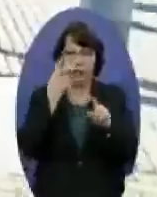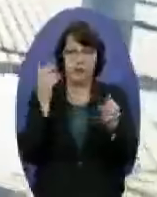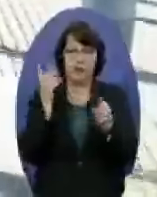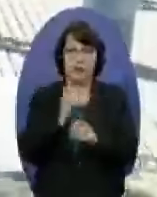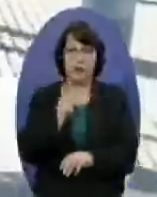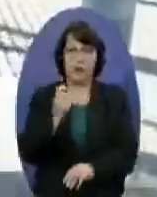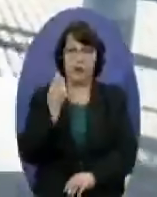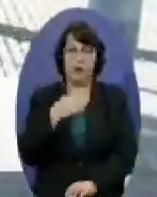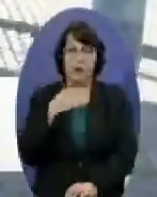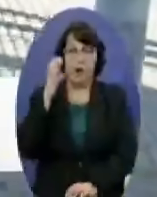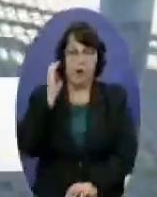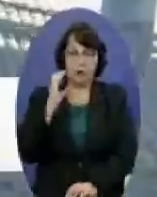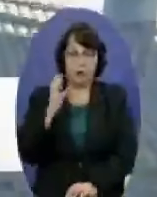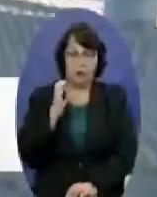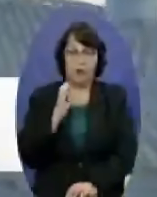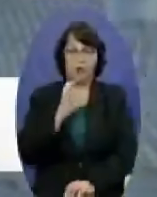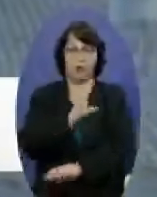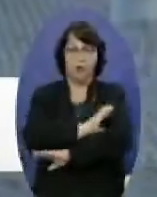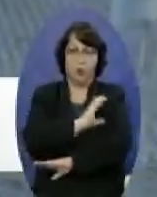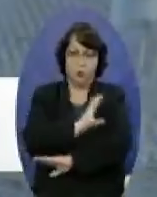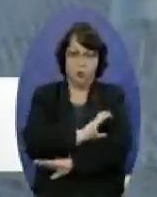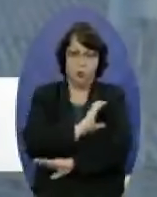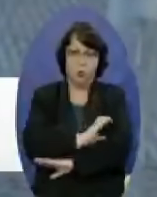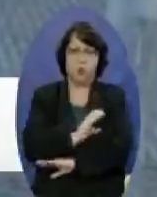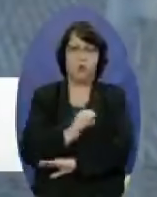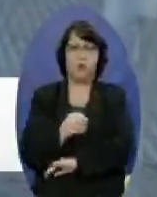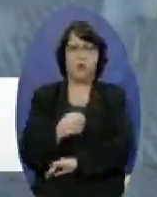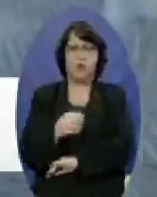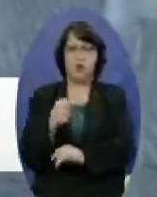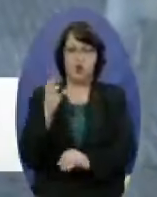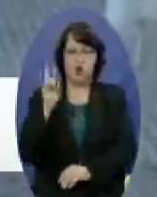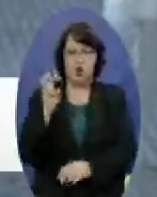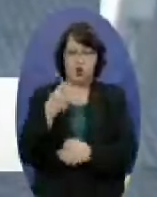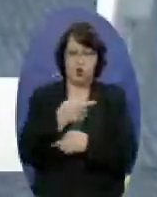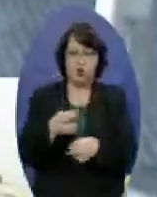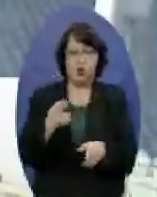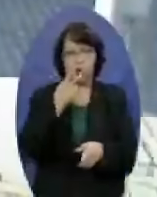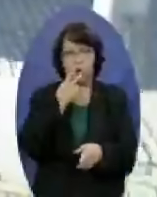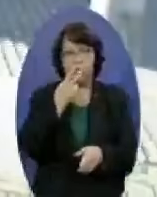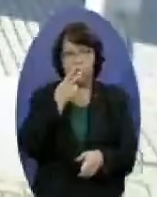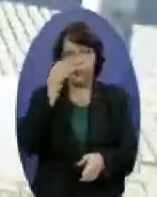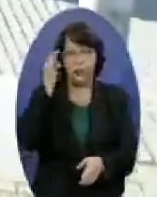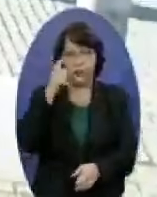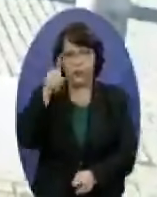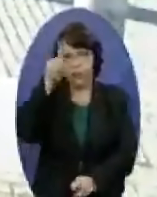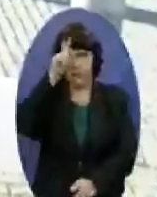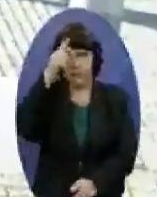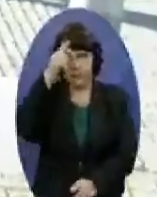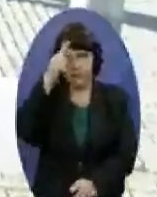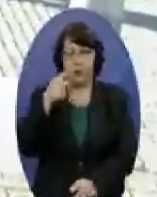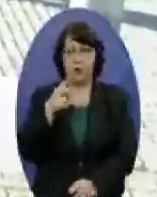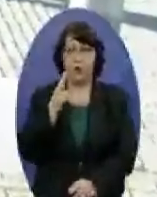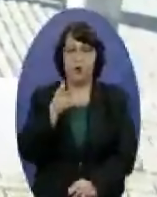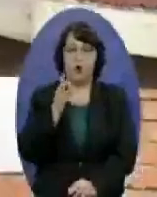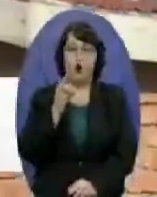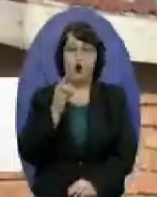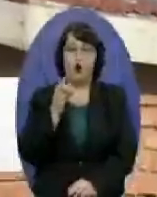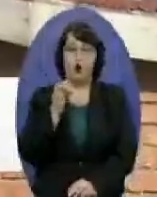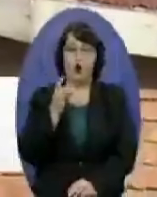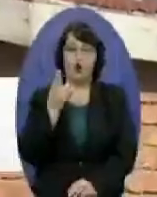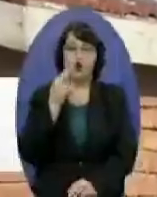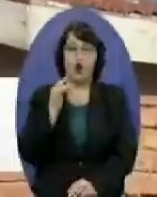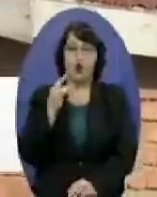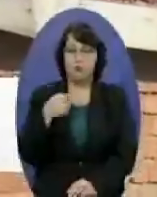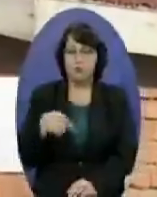татчихжээ шүү. Автобус нь тэгээд сургууль дээр тэгээд найл мал зөндөө л идэв шүү. Имлэгээр ч гэсэн имлэгийн коридороор хүртэл идэв шүү.